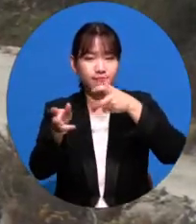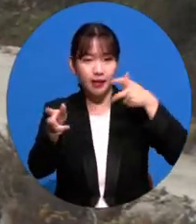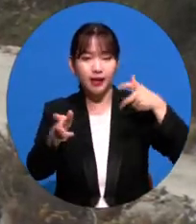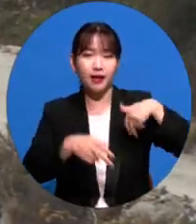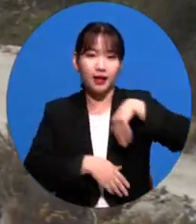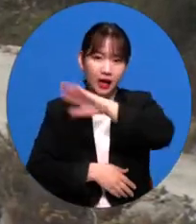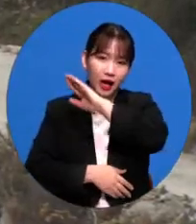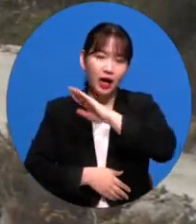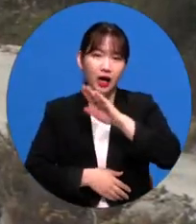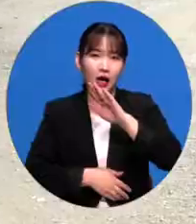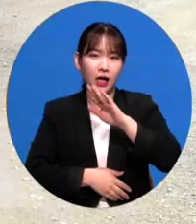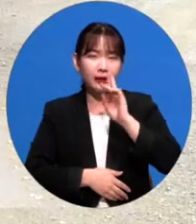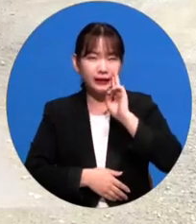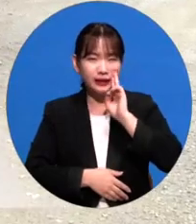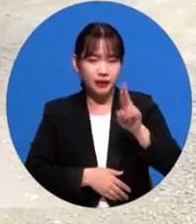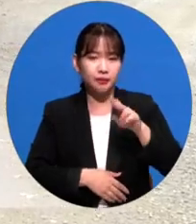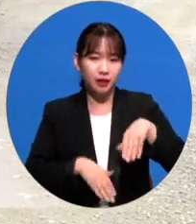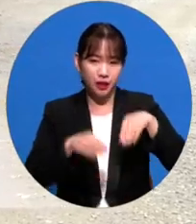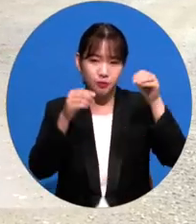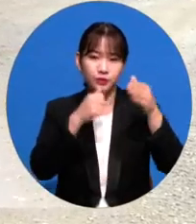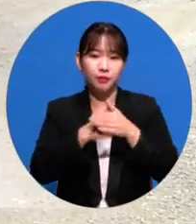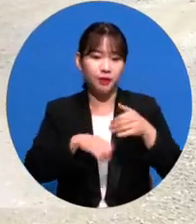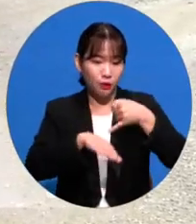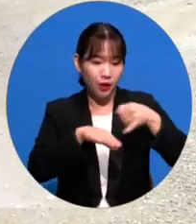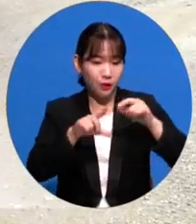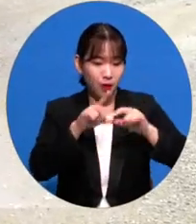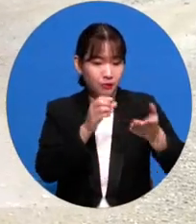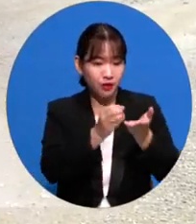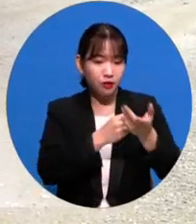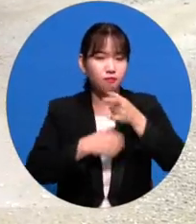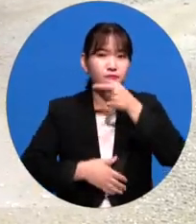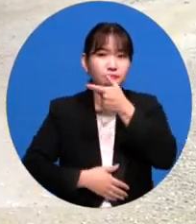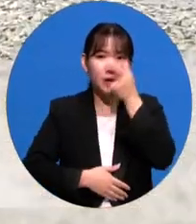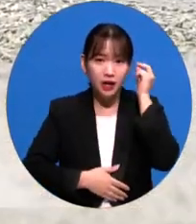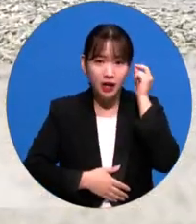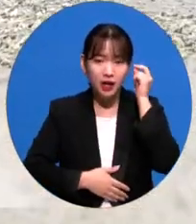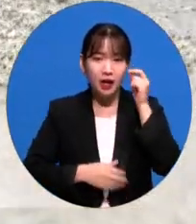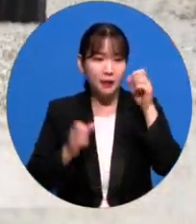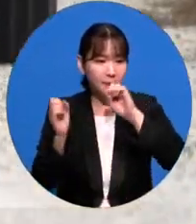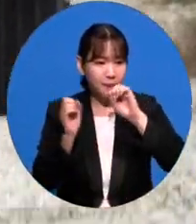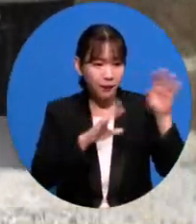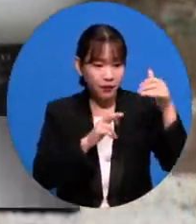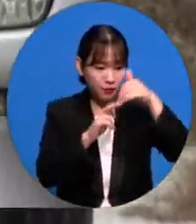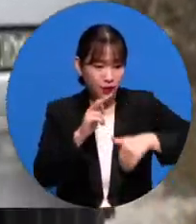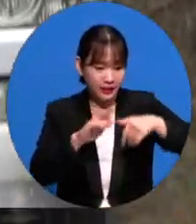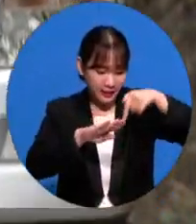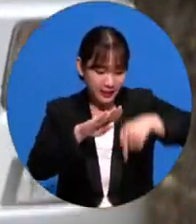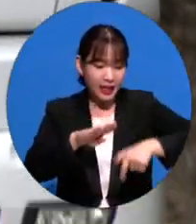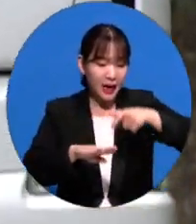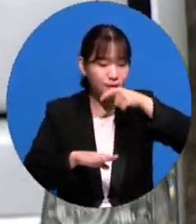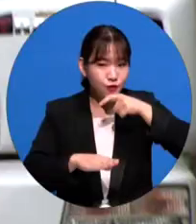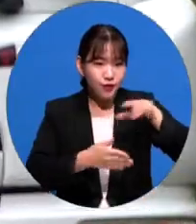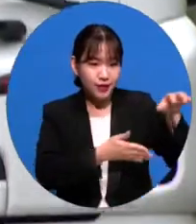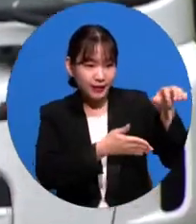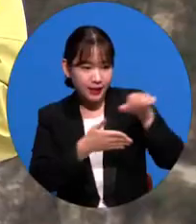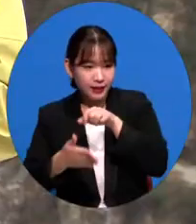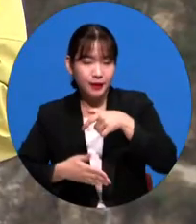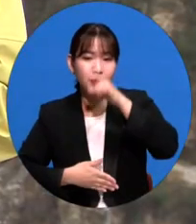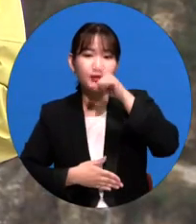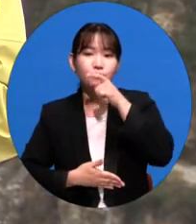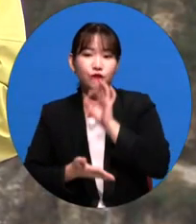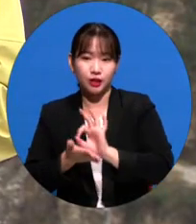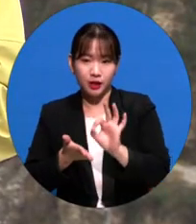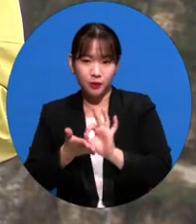나옵니다. 유례없는 가뭄으로 완도 일부 섬 지역에 물이 부족해지자 폐광산 지하수까지 식수로 쓰게 됐습니다.